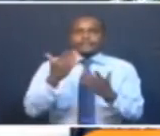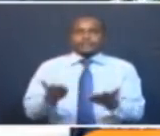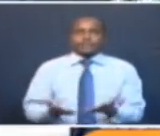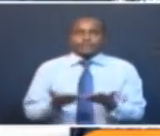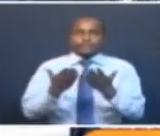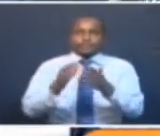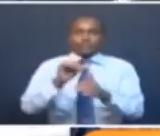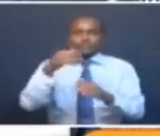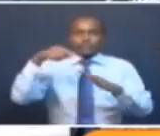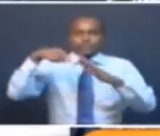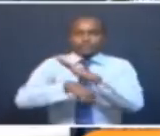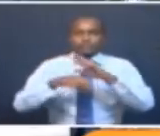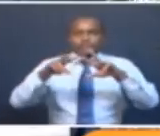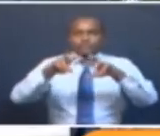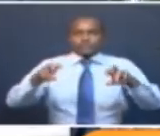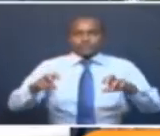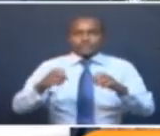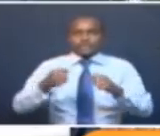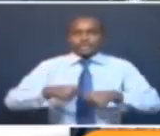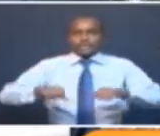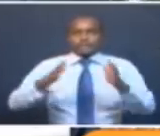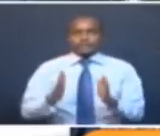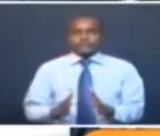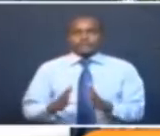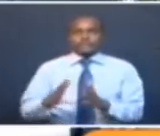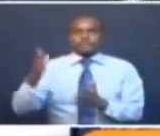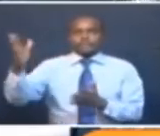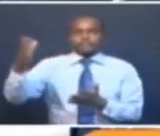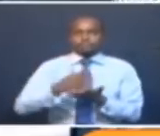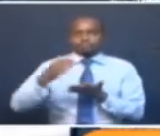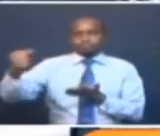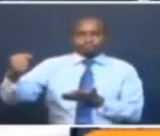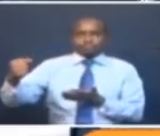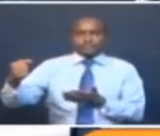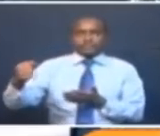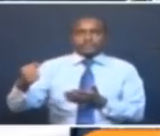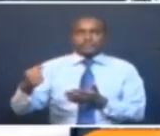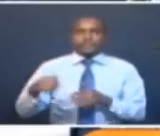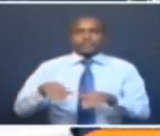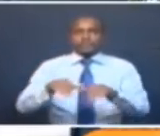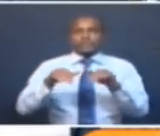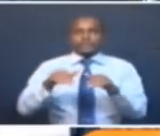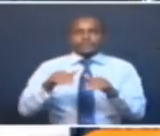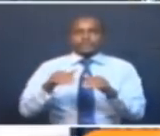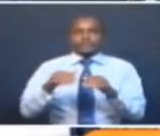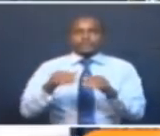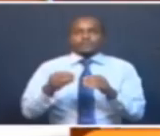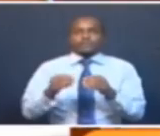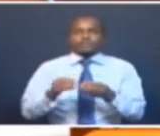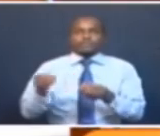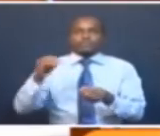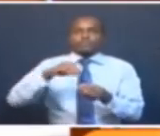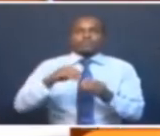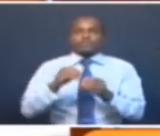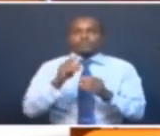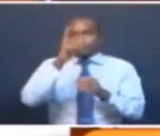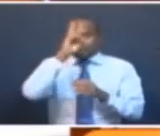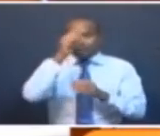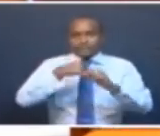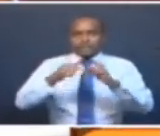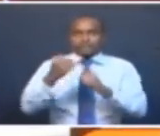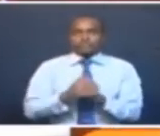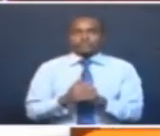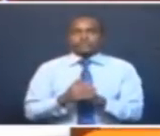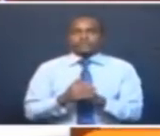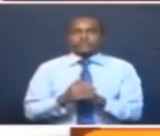investigations and the officers have already been interdicted. We are waiting for further police action. Tayari kamati hiyo